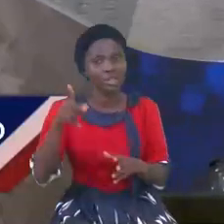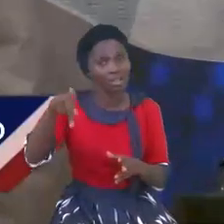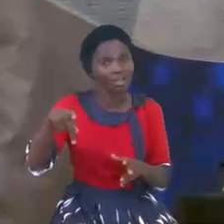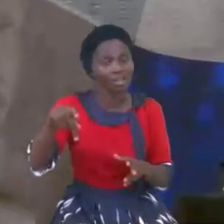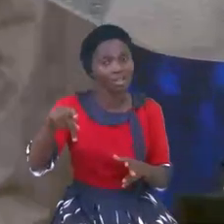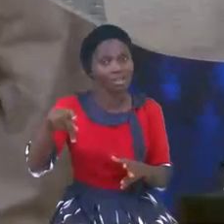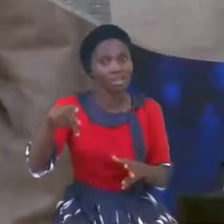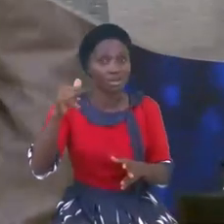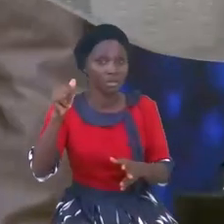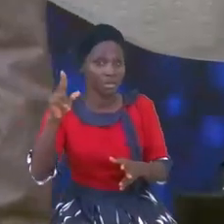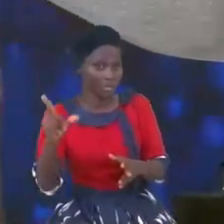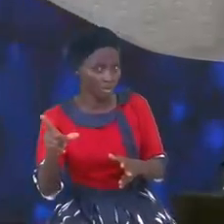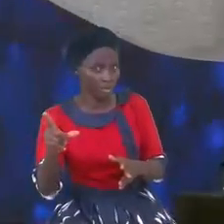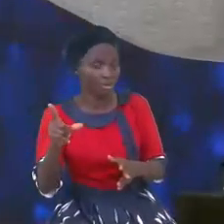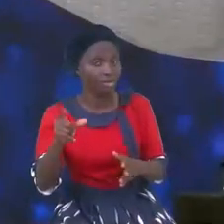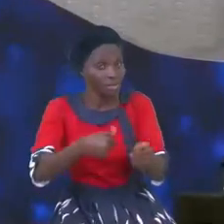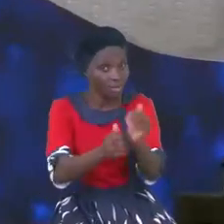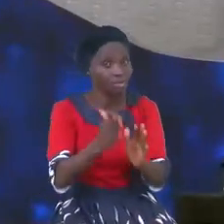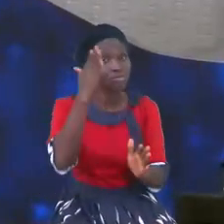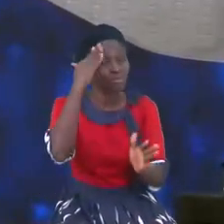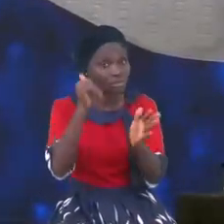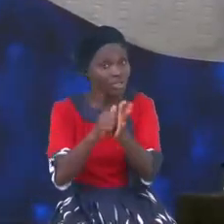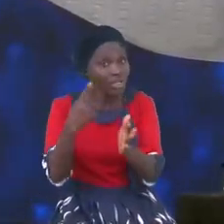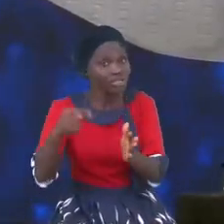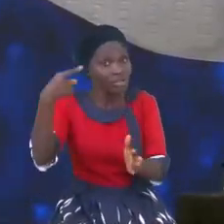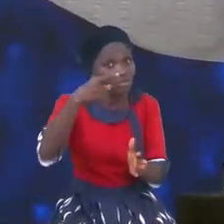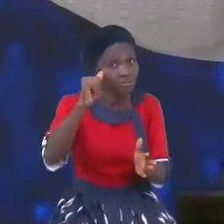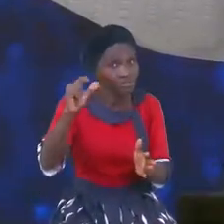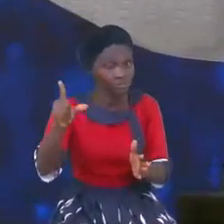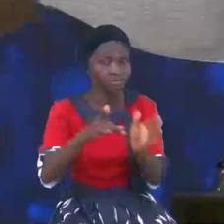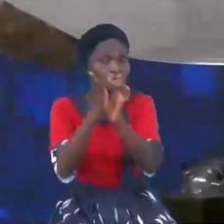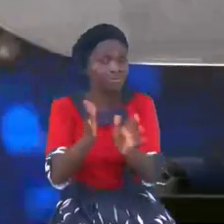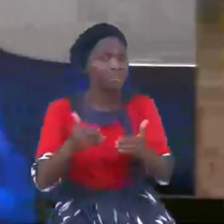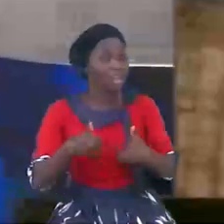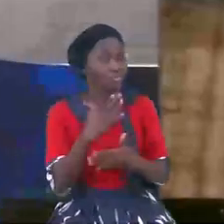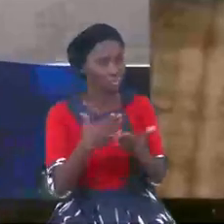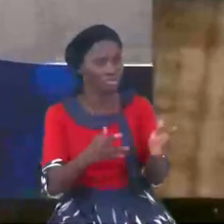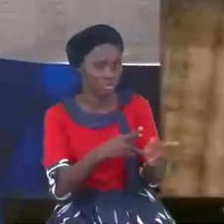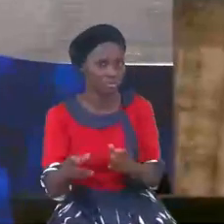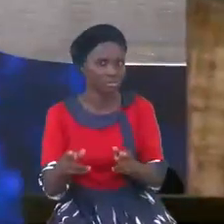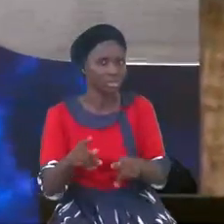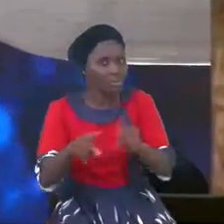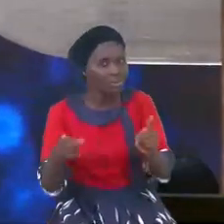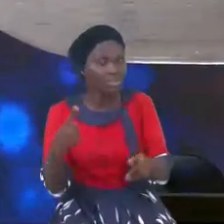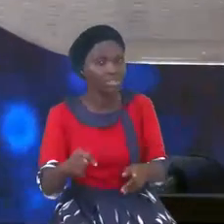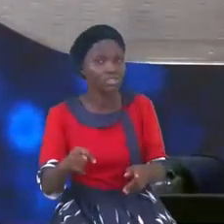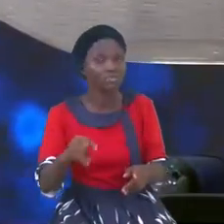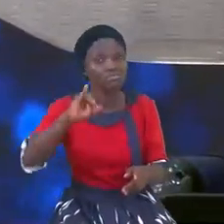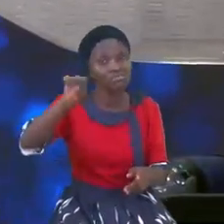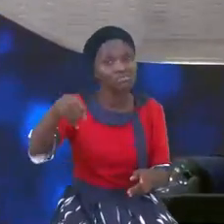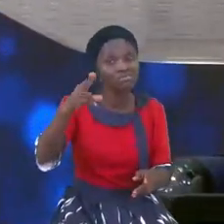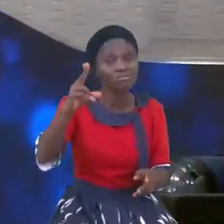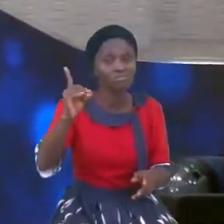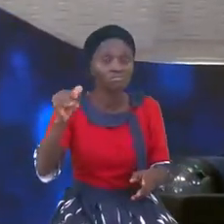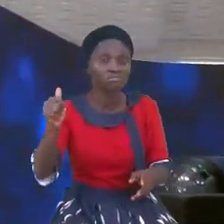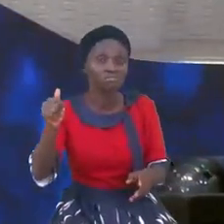que les Galates avaient quelque chose déjà. Mais les Juifs voudraient